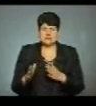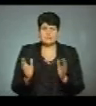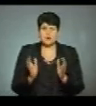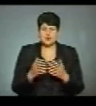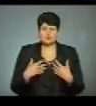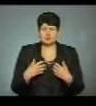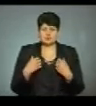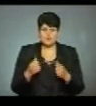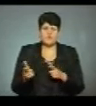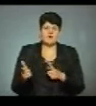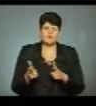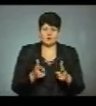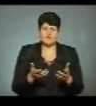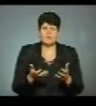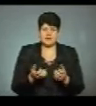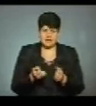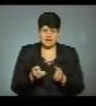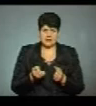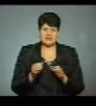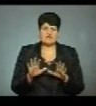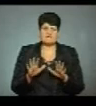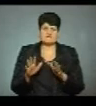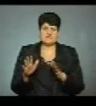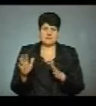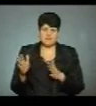здоров'я готова прийняти випадки